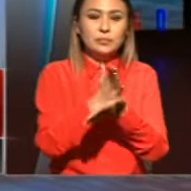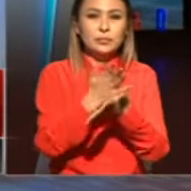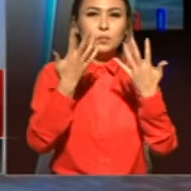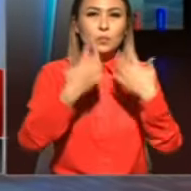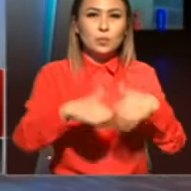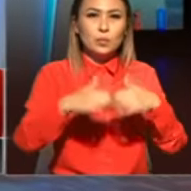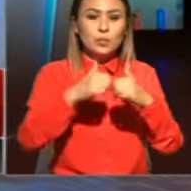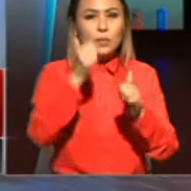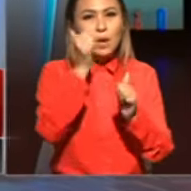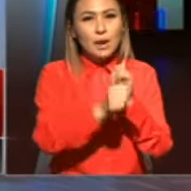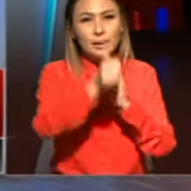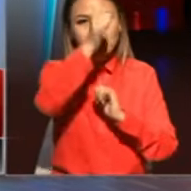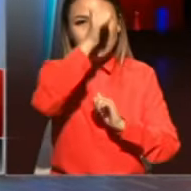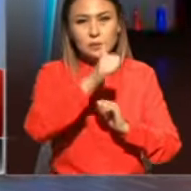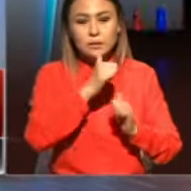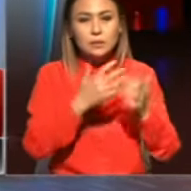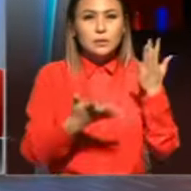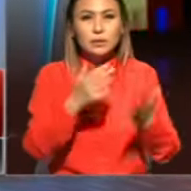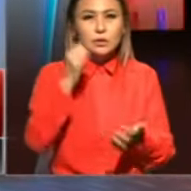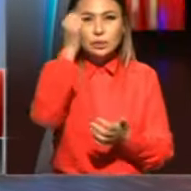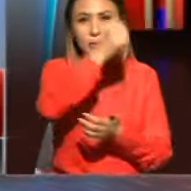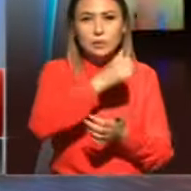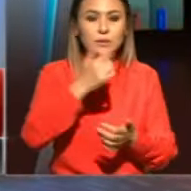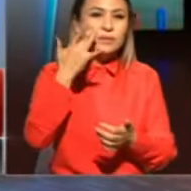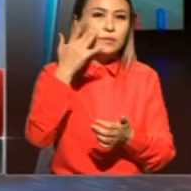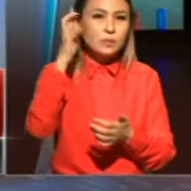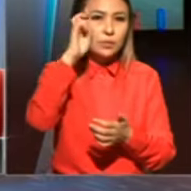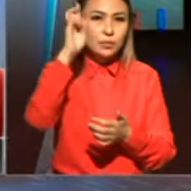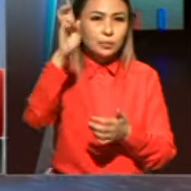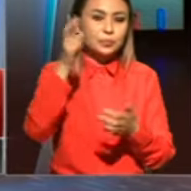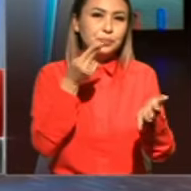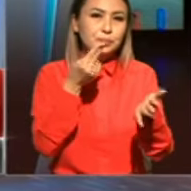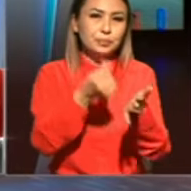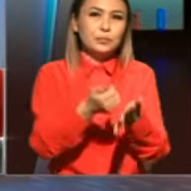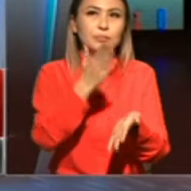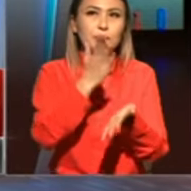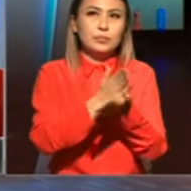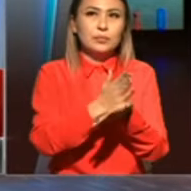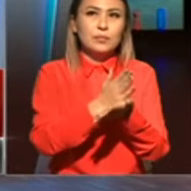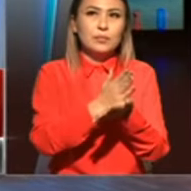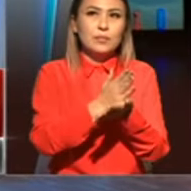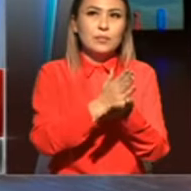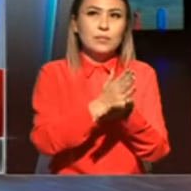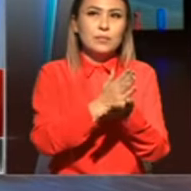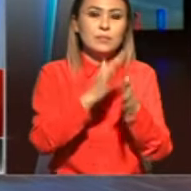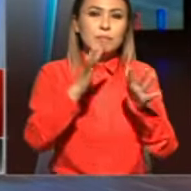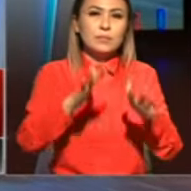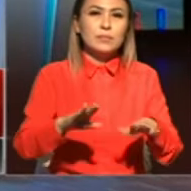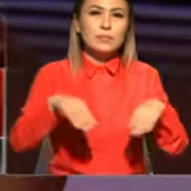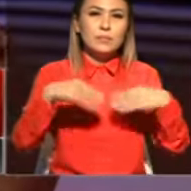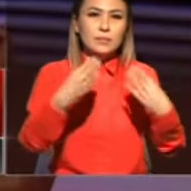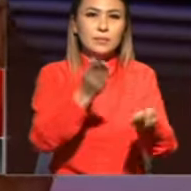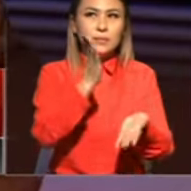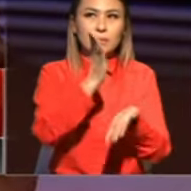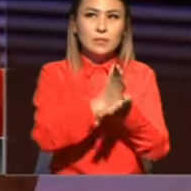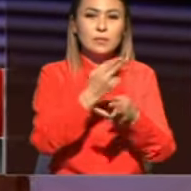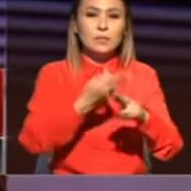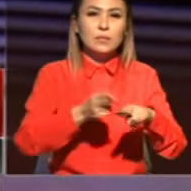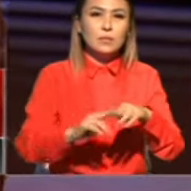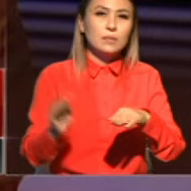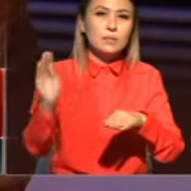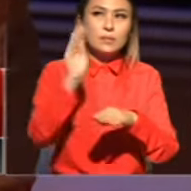айттық. Ай сайын ба, жыл сайын ба деді. Енді жалпы мемлекет төлеп отыр. Ол мемлекет, яғни жаңа бюджет ол мемлекеттік органның атынан төлеп отыр. Ал сонымен